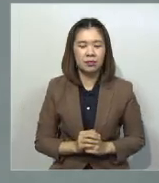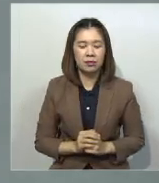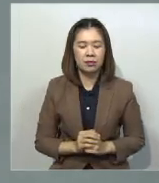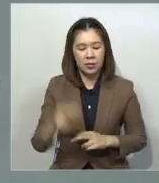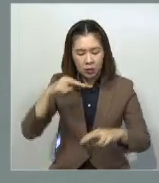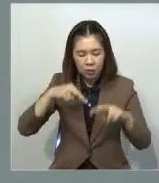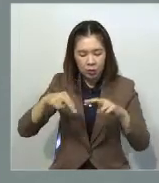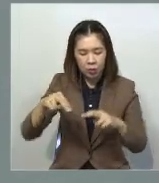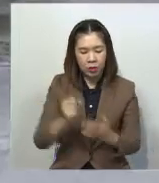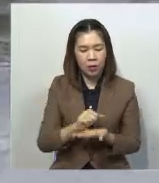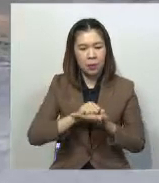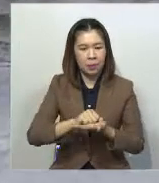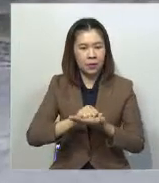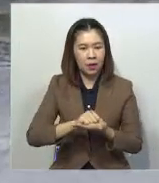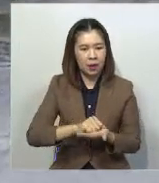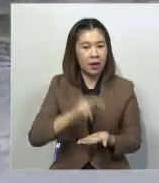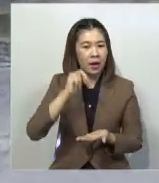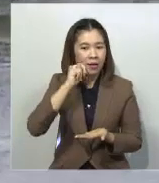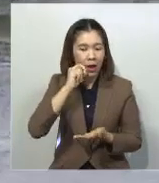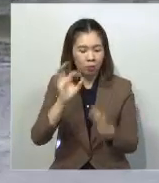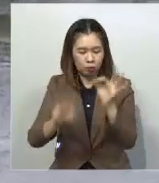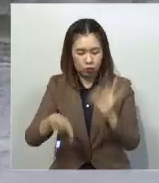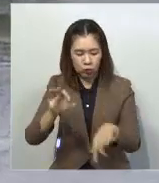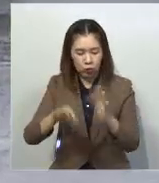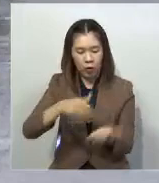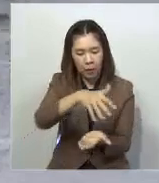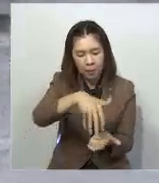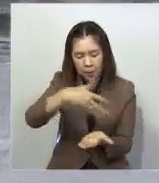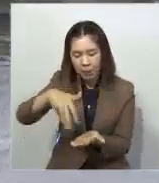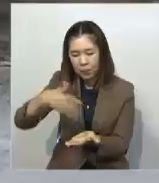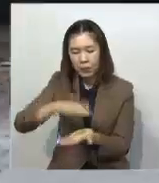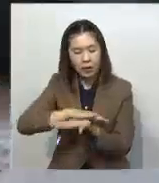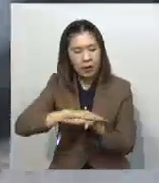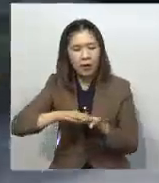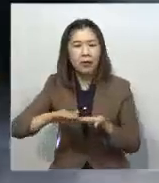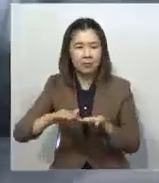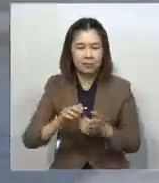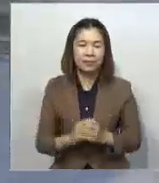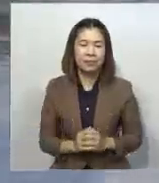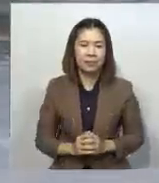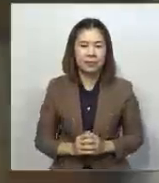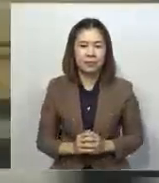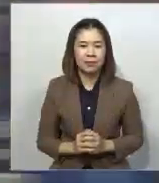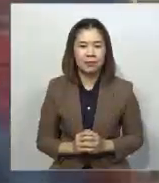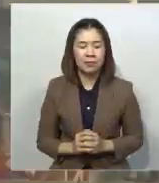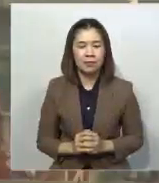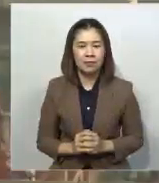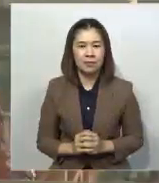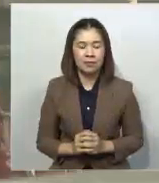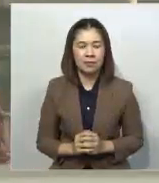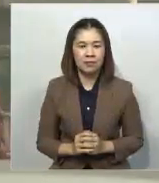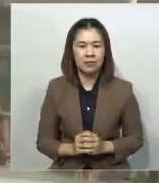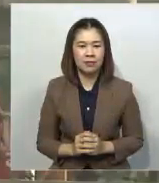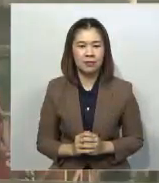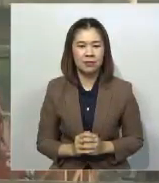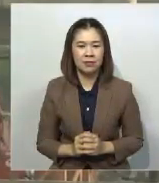ที่จะกวาดน้ำที่ตกอยู่บริเวณพื้นถนนนะครับให้สะอาดออกไปครับ ต้องมีการเช็คระบบเป็นระยะ ห